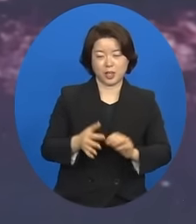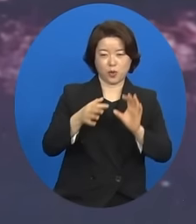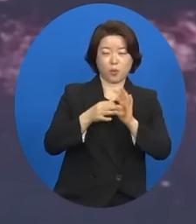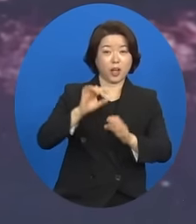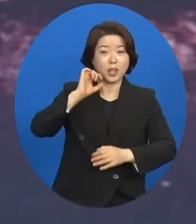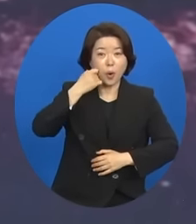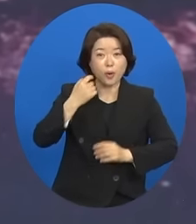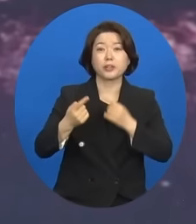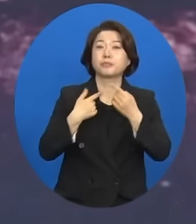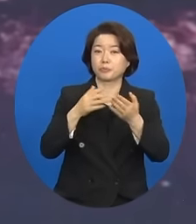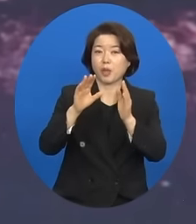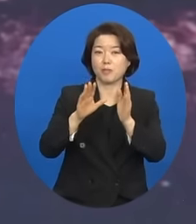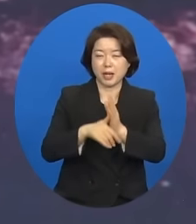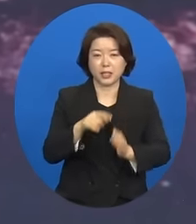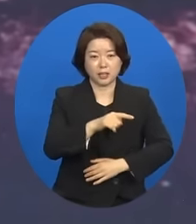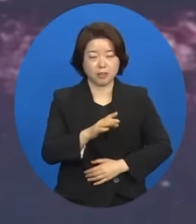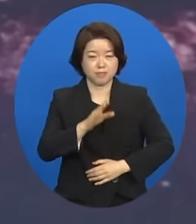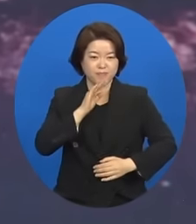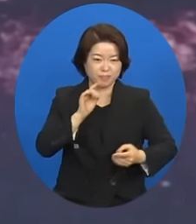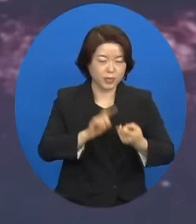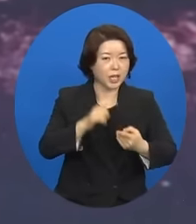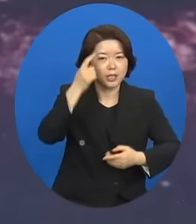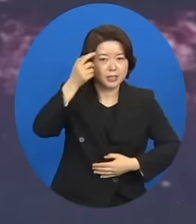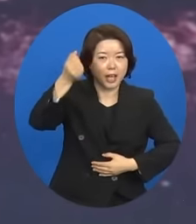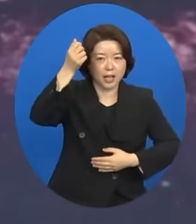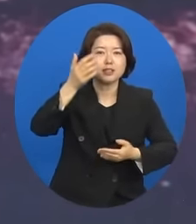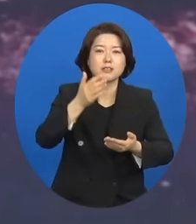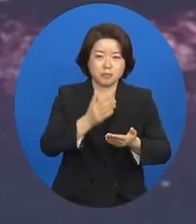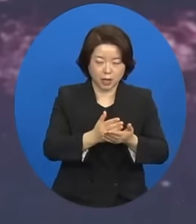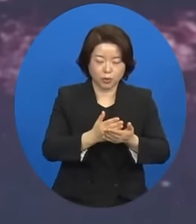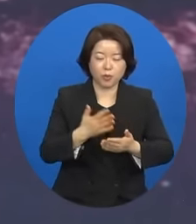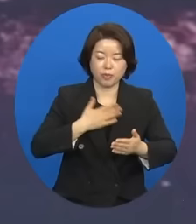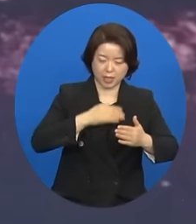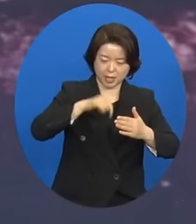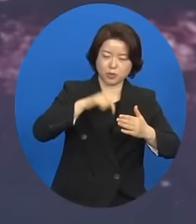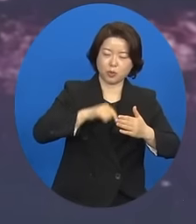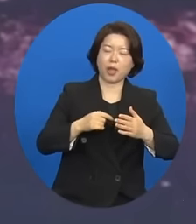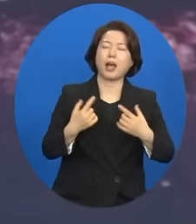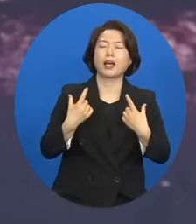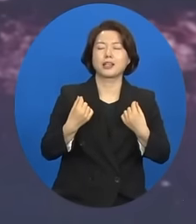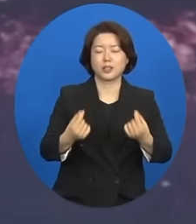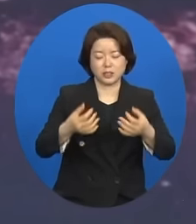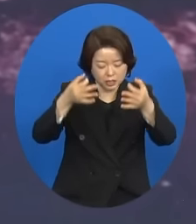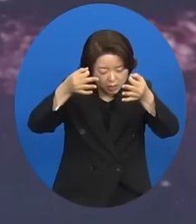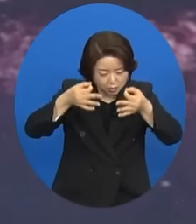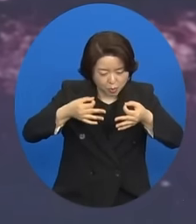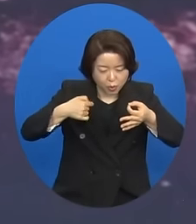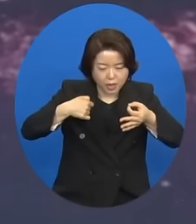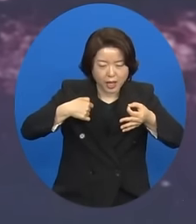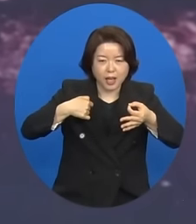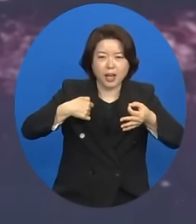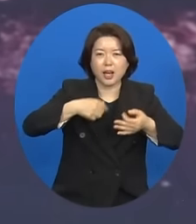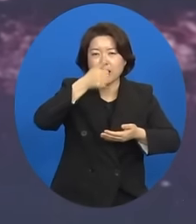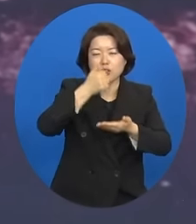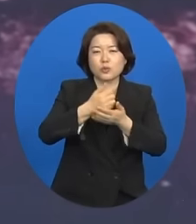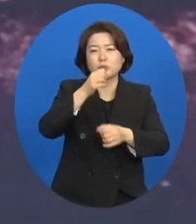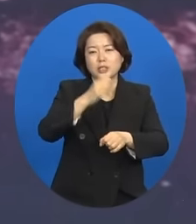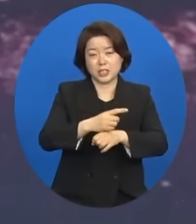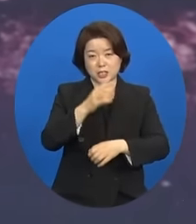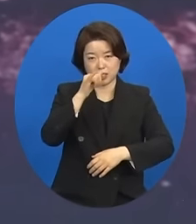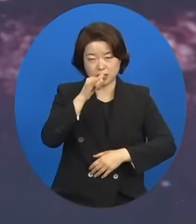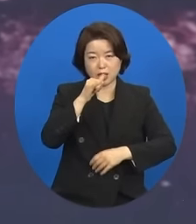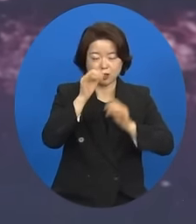때에 물론 그것을 너무 당연하게 여기시면 안 되지만 우리 안에 여전히 남아 있는이 죄성이 있다는 것을